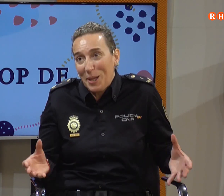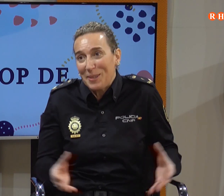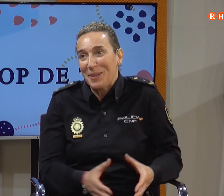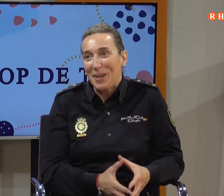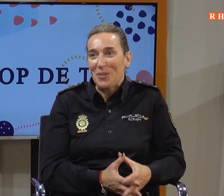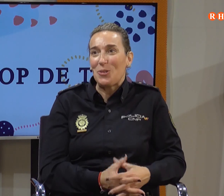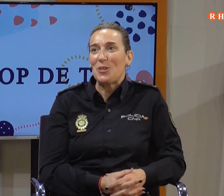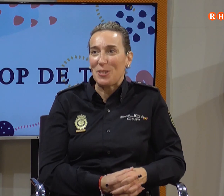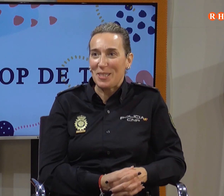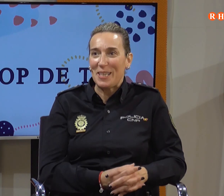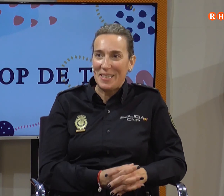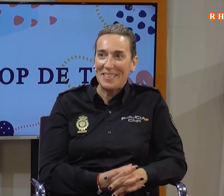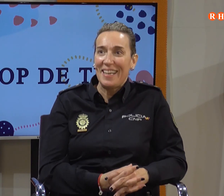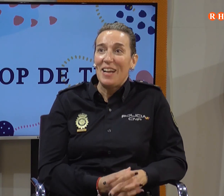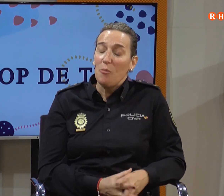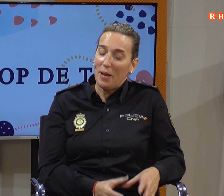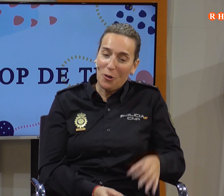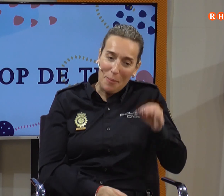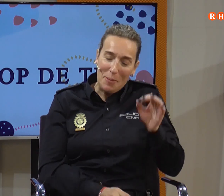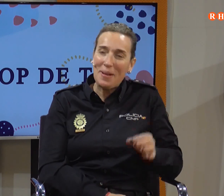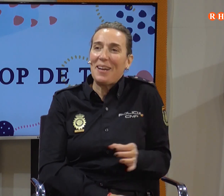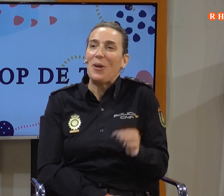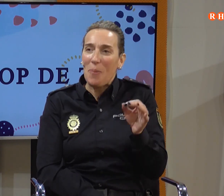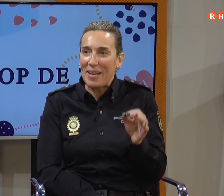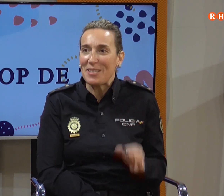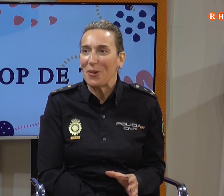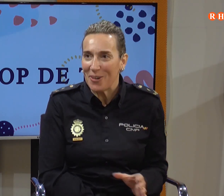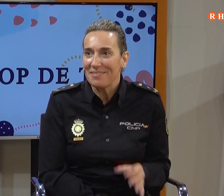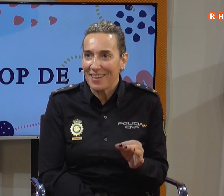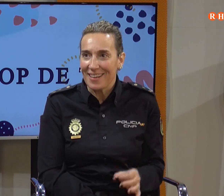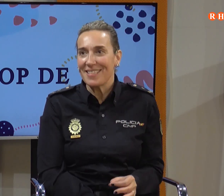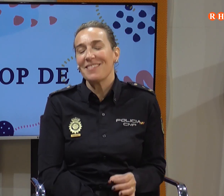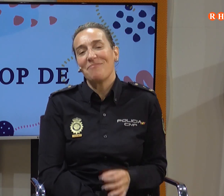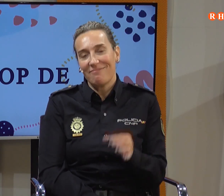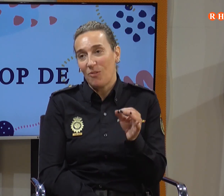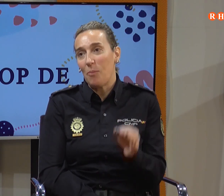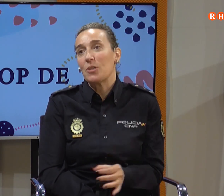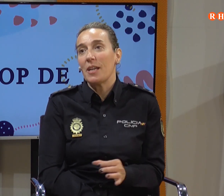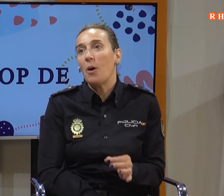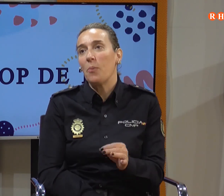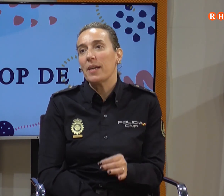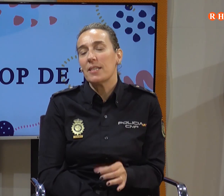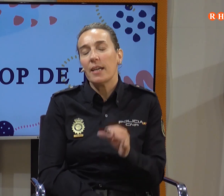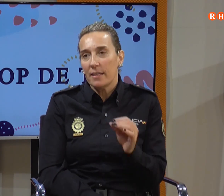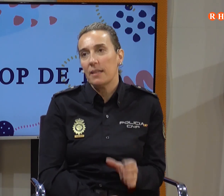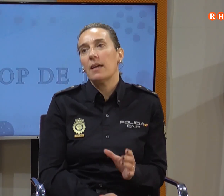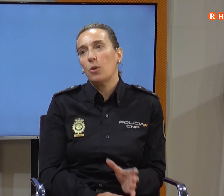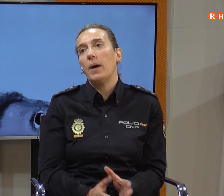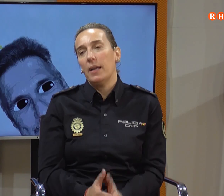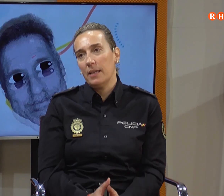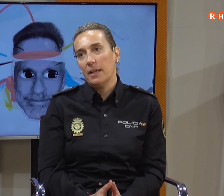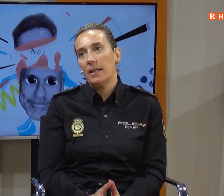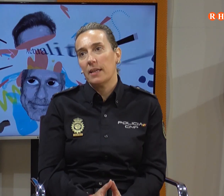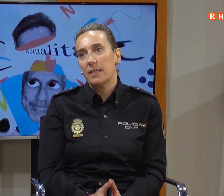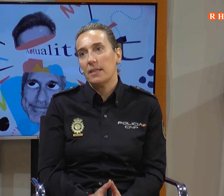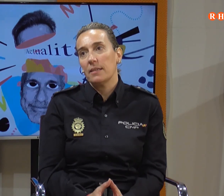s'han emportat tots els nostres diners. Sí, sí, sí. Però la primera recomanació és, sí, quan ens anem a un viatge, intentar no